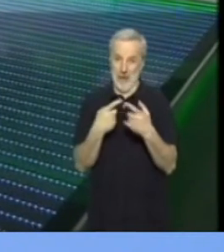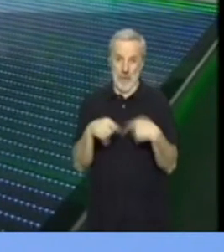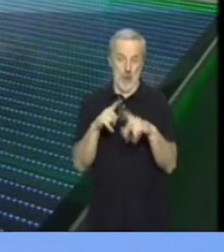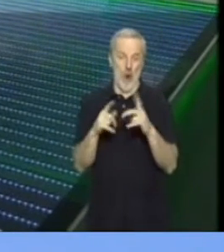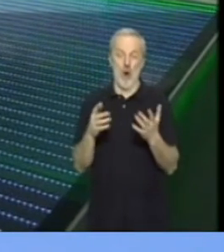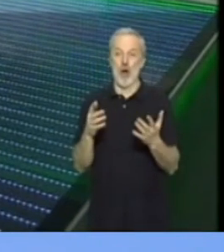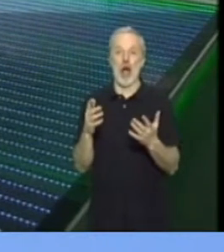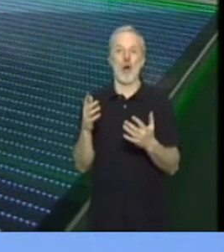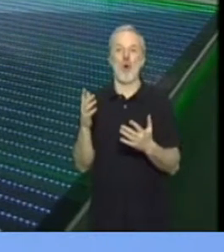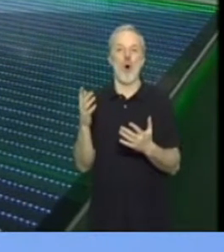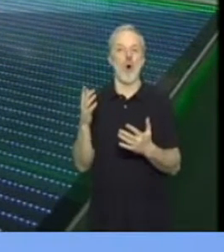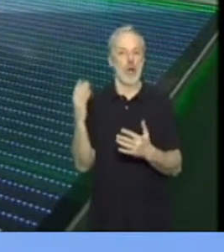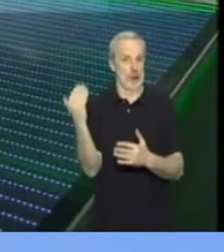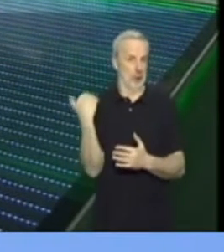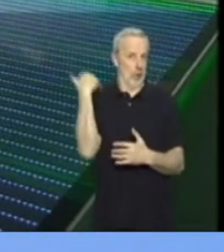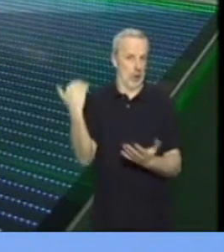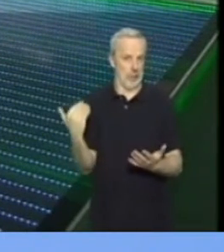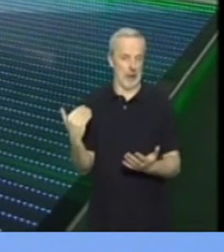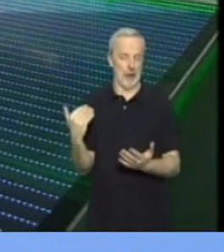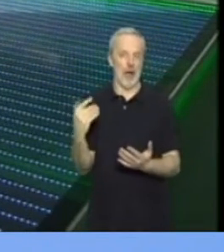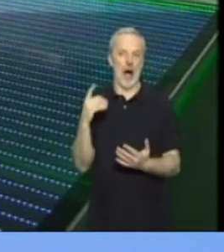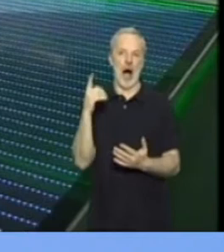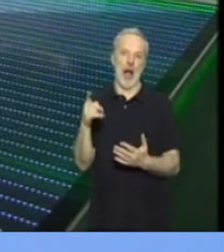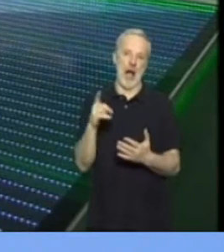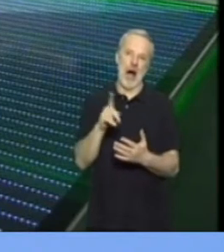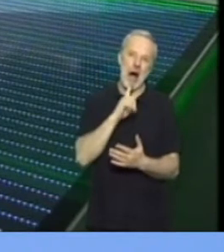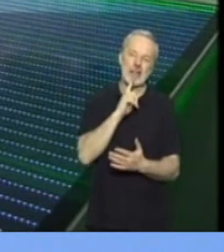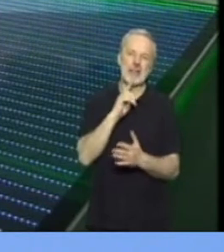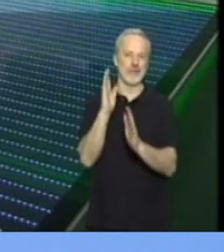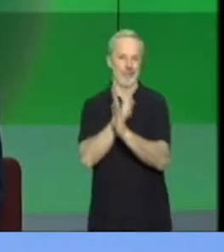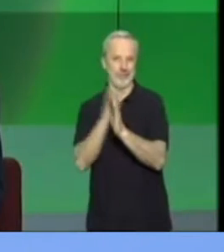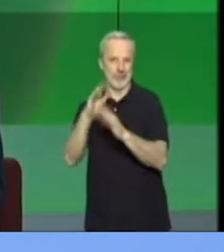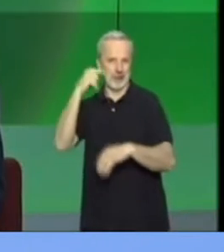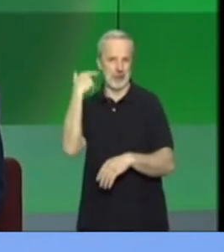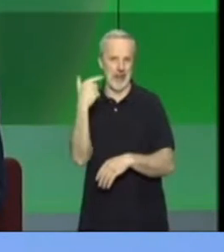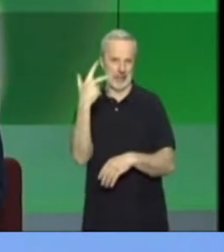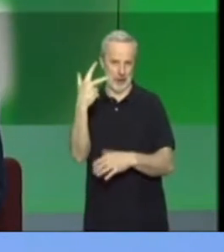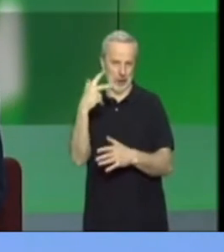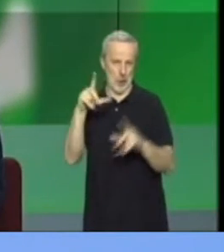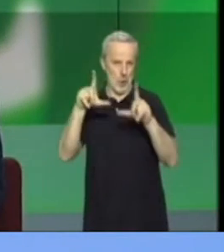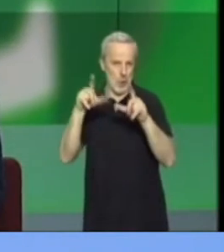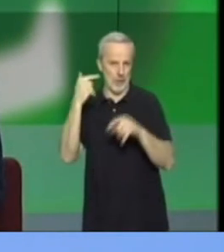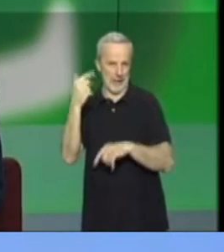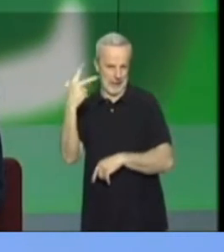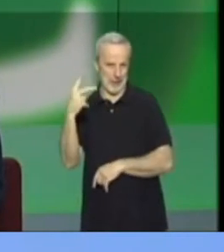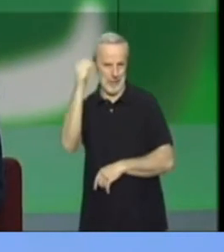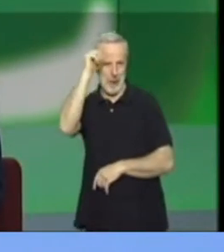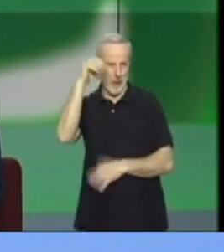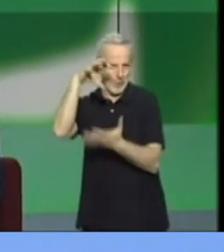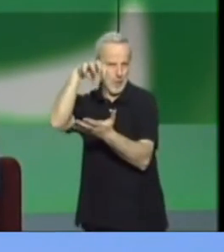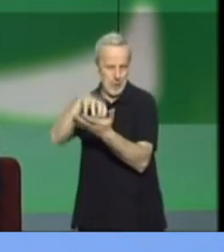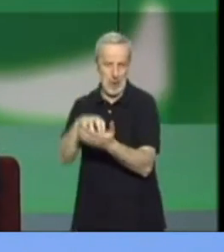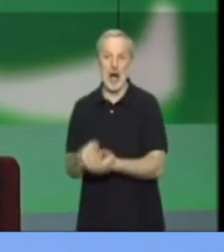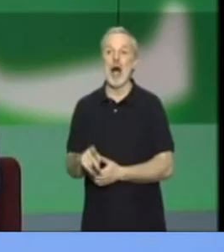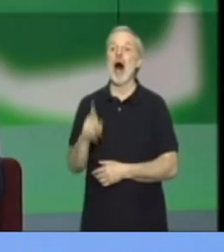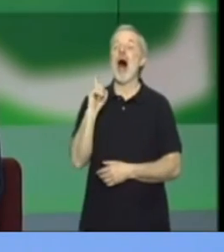pro tu elitu let nejbližších, protože U23 to je taková ta přechodová kategorie, kde už jsou skvělí jezdci, ale ještě se